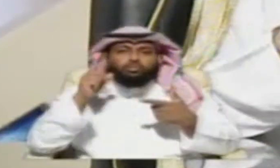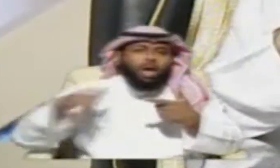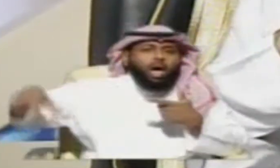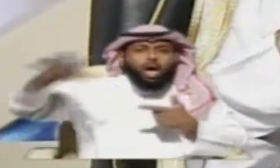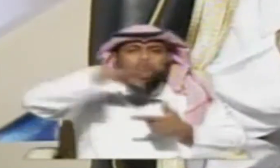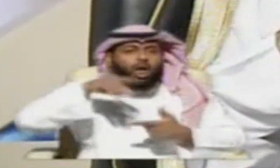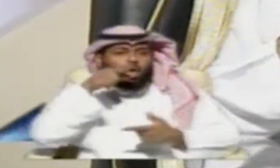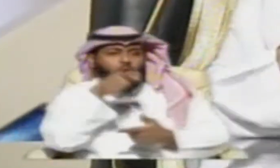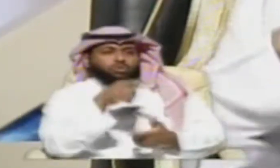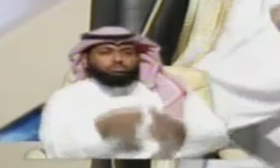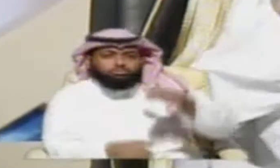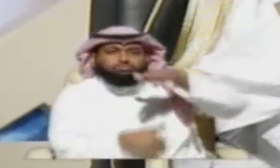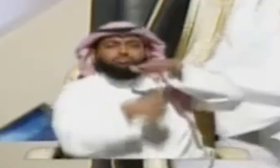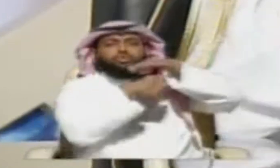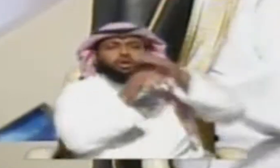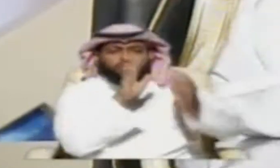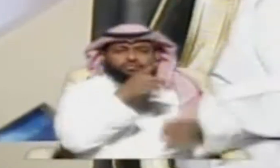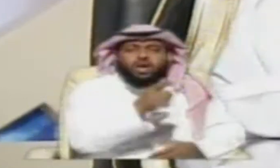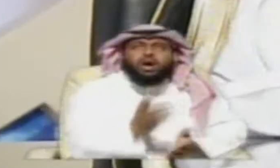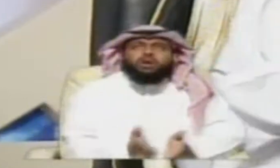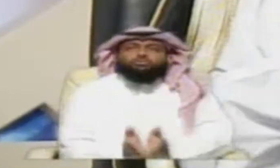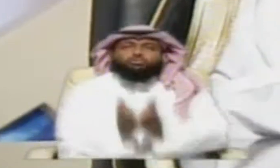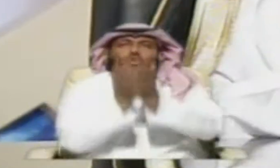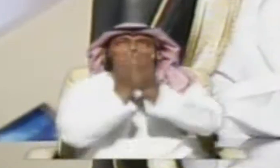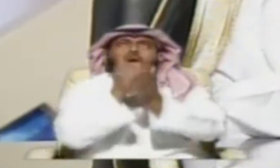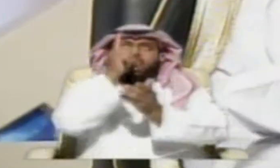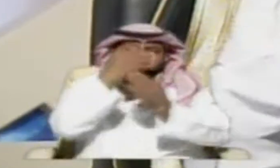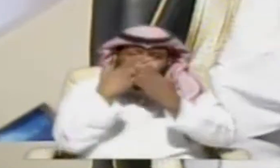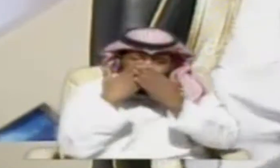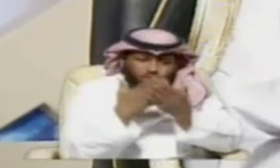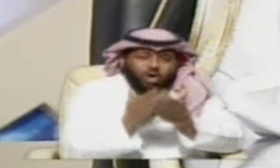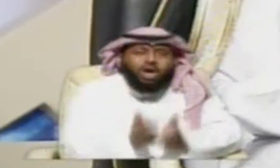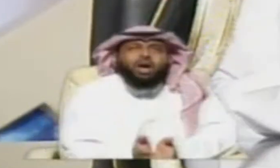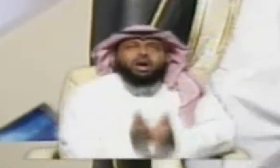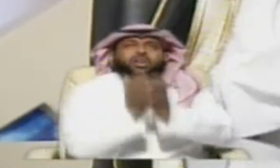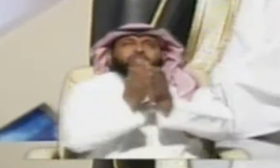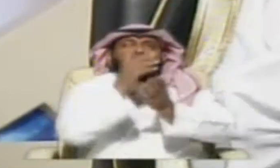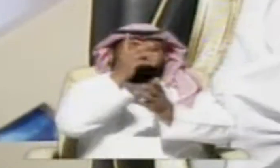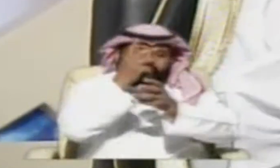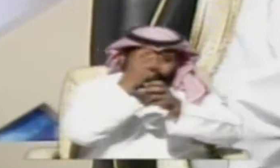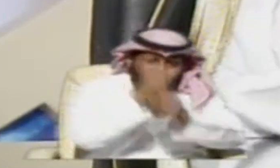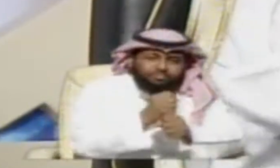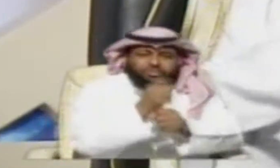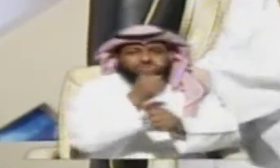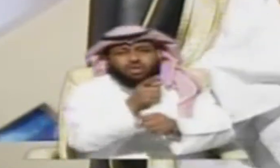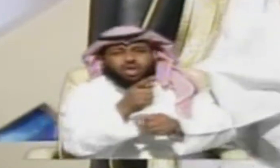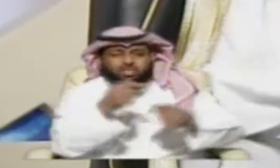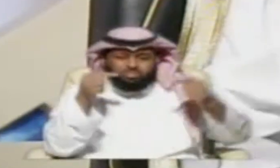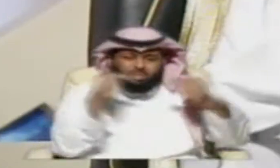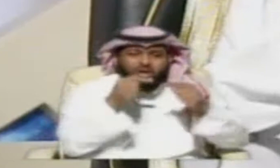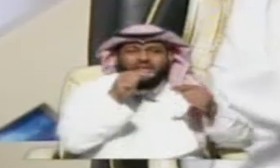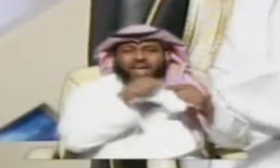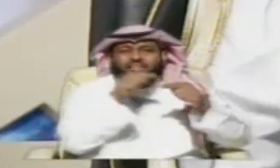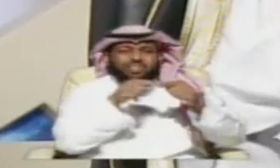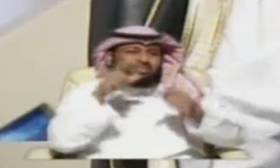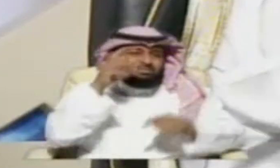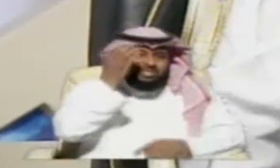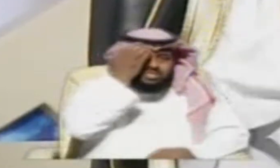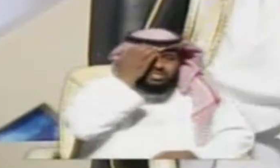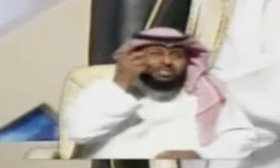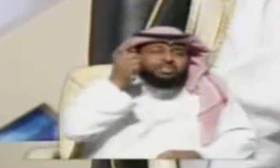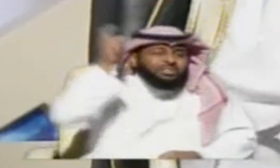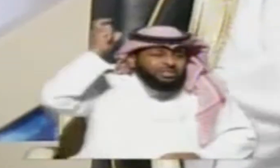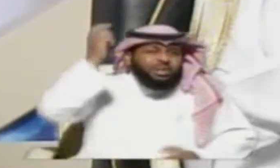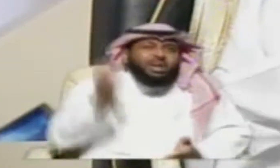الله تبارك وتعالى أن يمدكم بعونه وبنصره، وأن يثبتكم على عدوكم، وأن يرد كيد